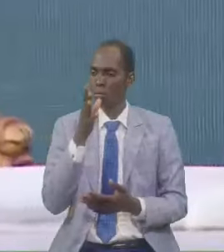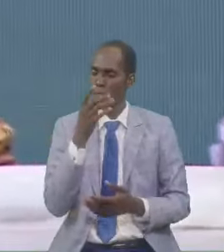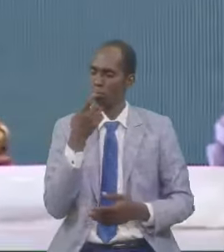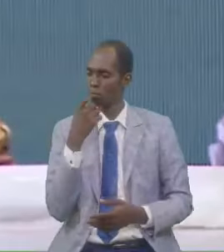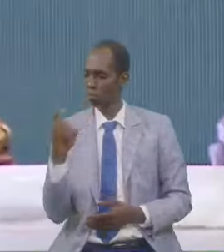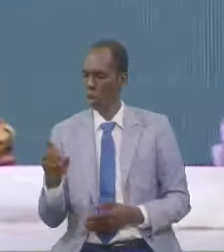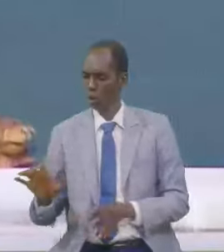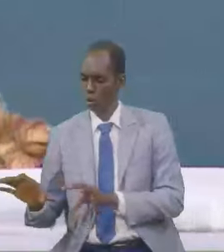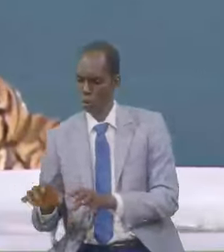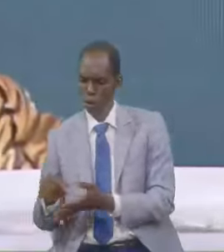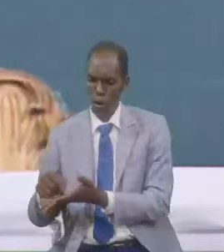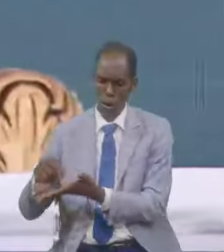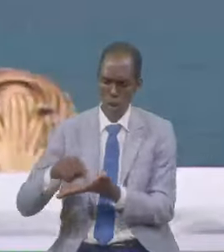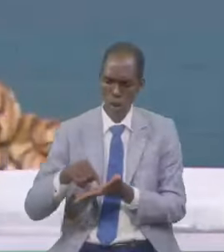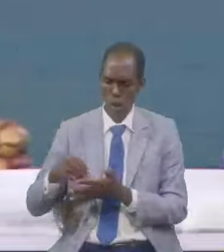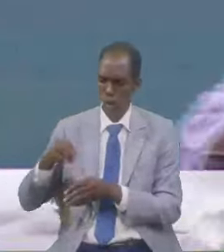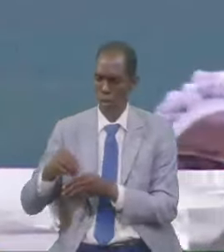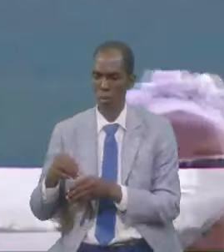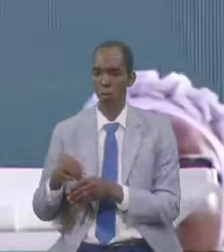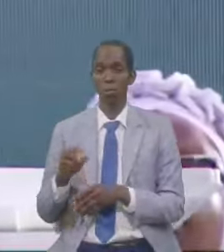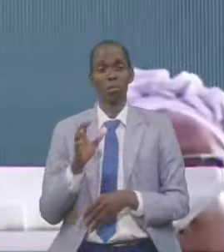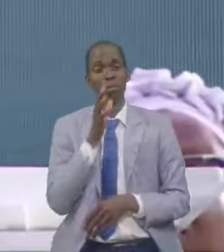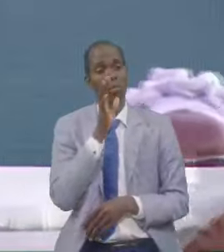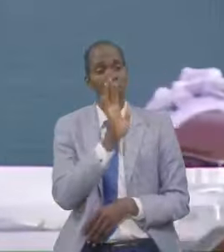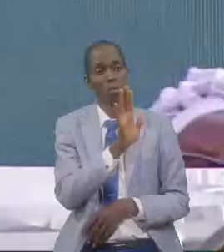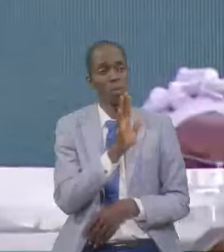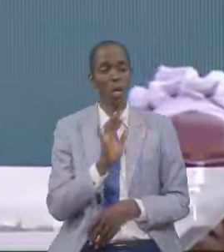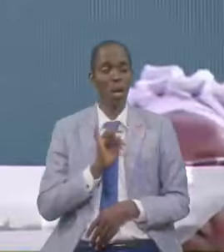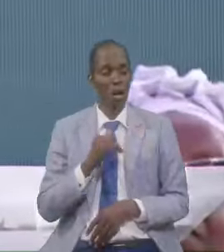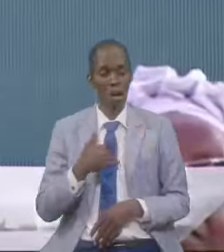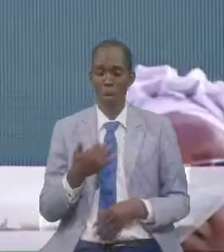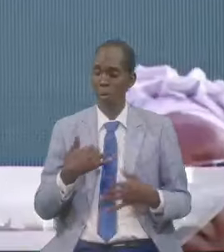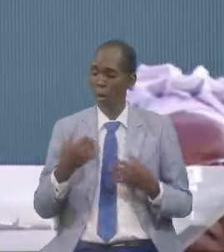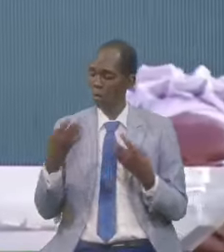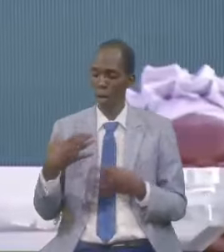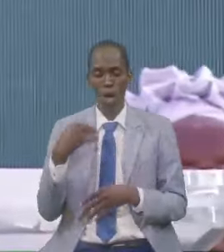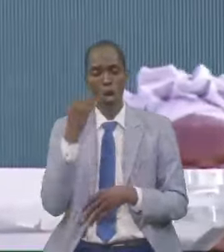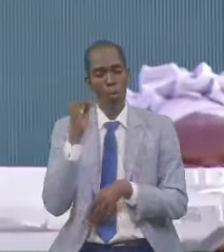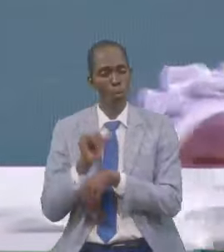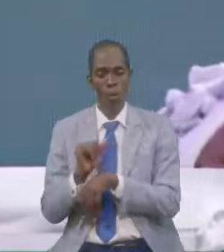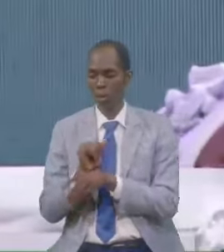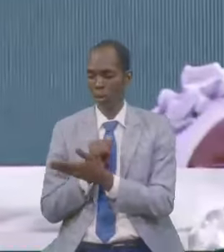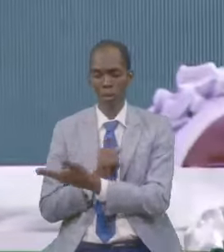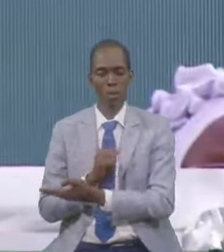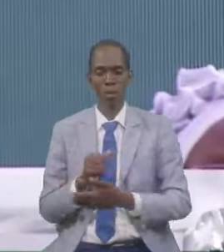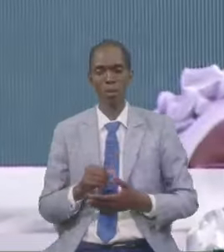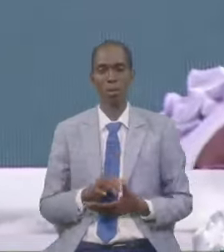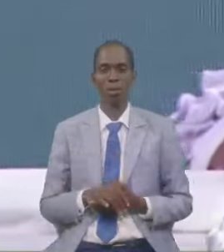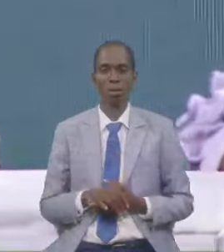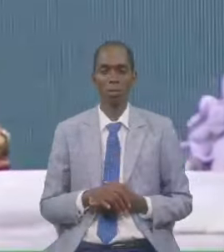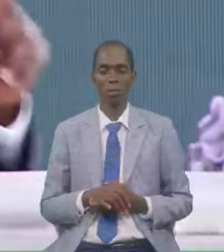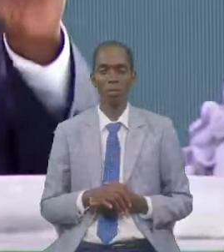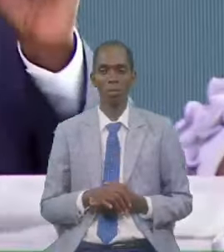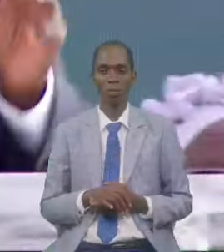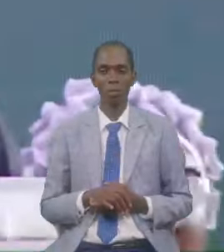the family this way? Mommy, I have homework. స్కూల్ నుంచి వచ్చాను, అమ్మ ఇంట్లో పని చెప్పారు. లేదమ్మా, నాకు చాలా హోంవర్క్ ఉంది. And